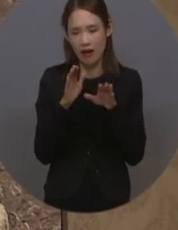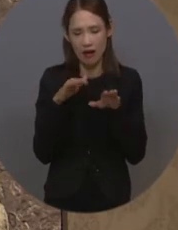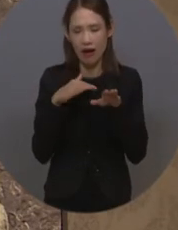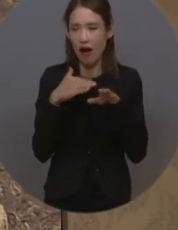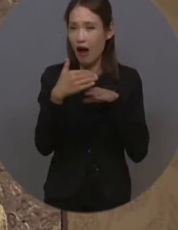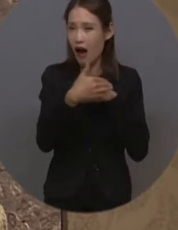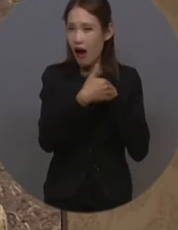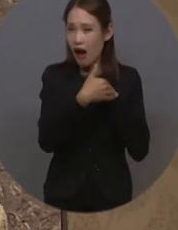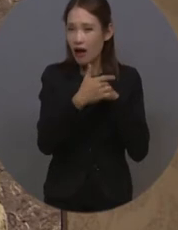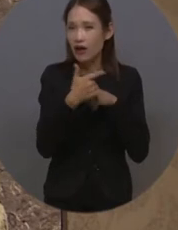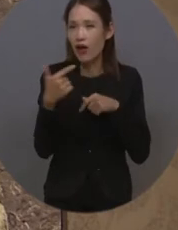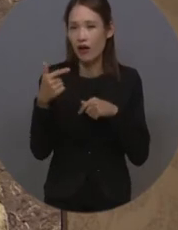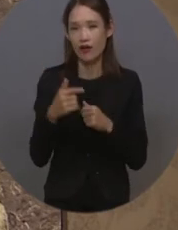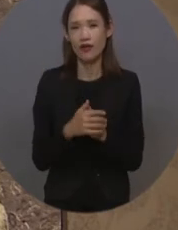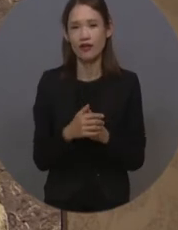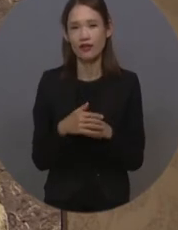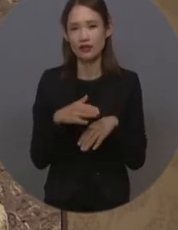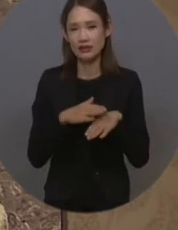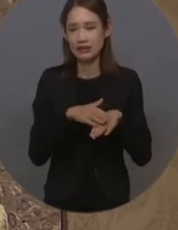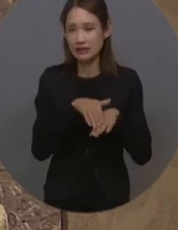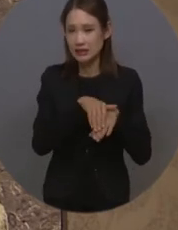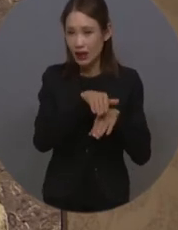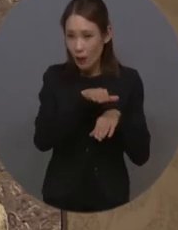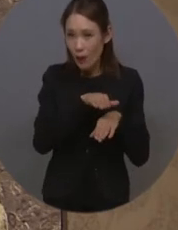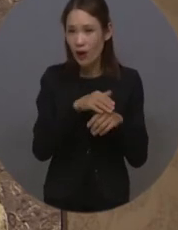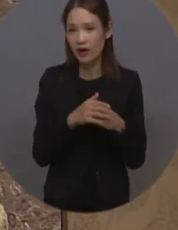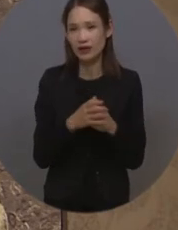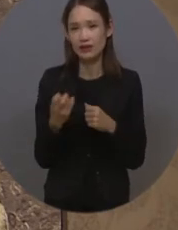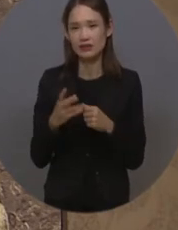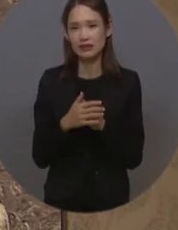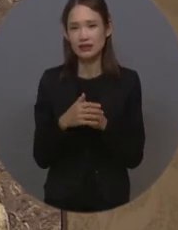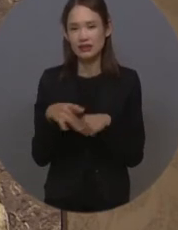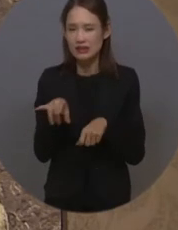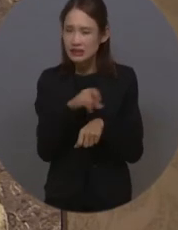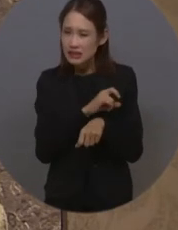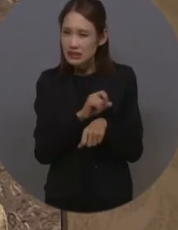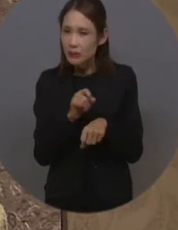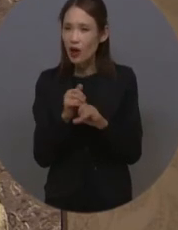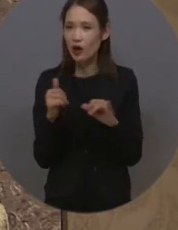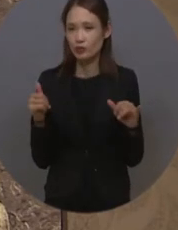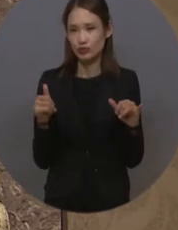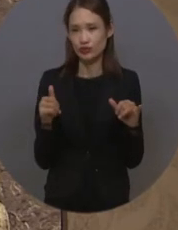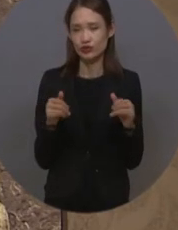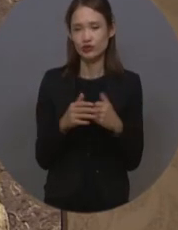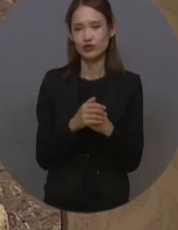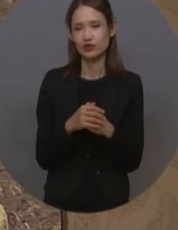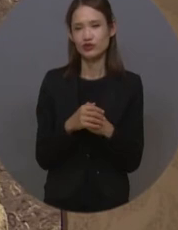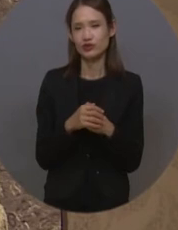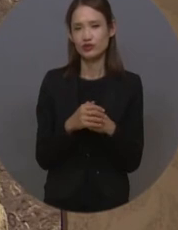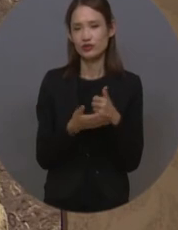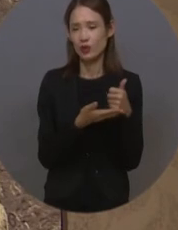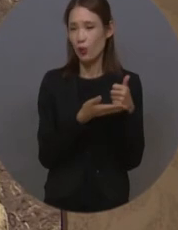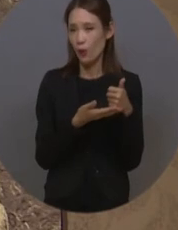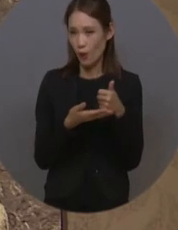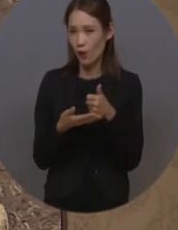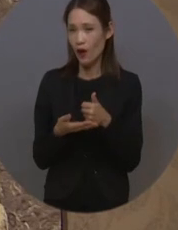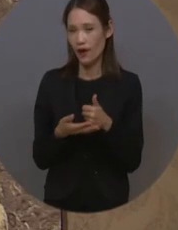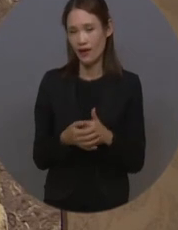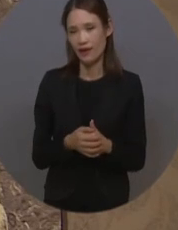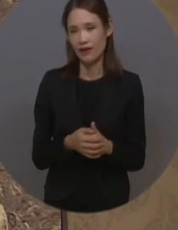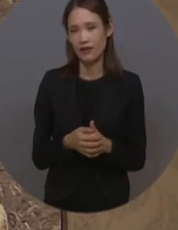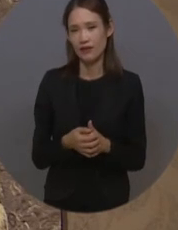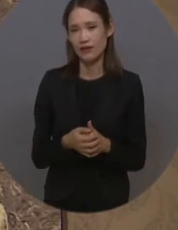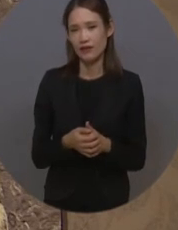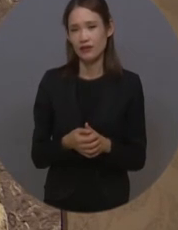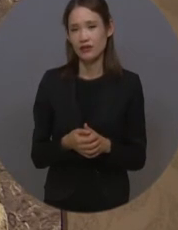이렇게 등이 높거나 예. 또 특수한 이런 분들이 저희 고객들이 되어서